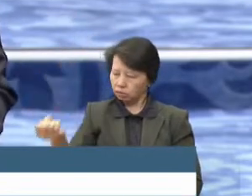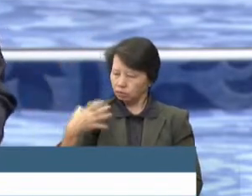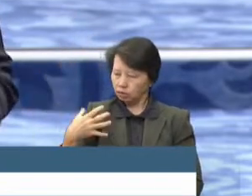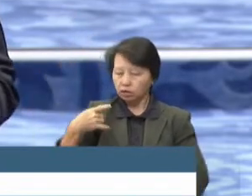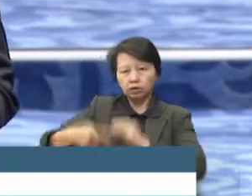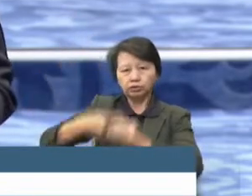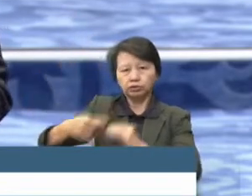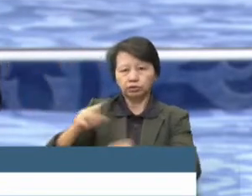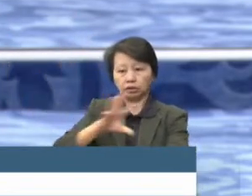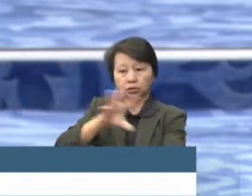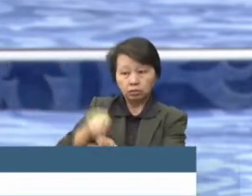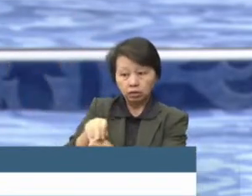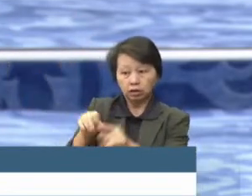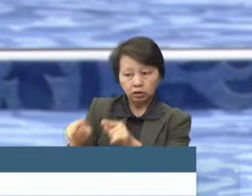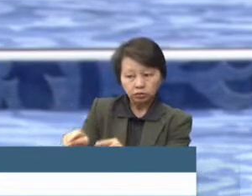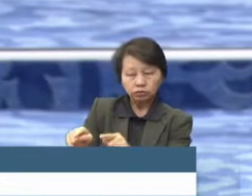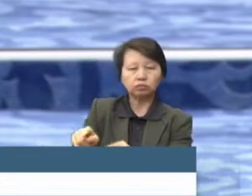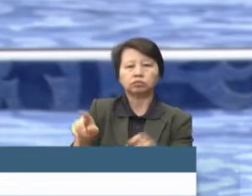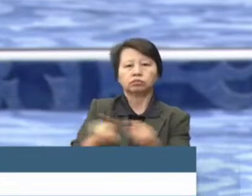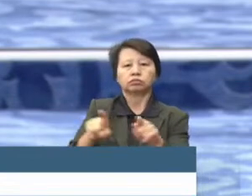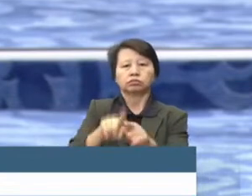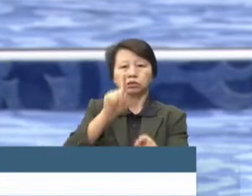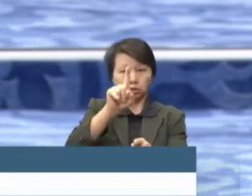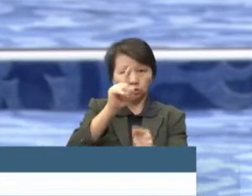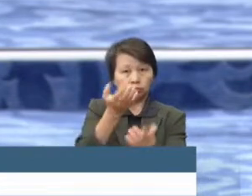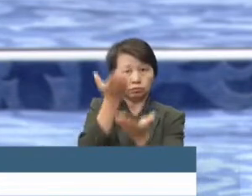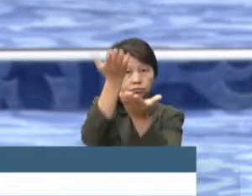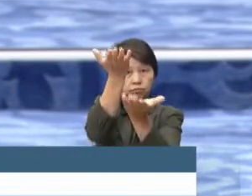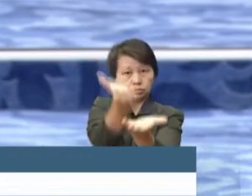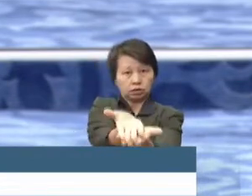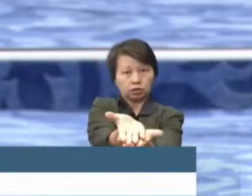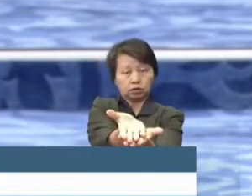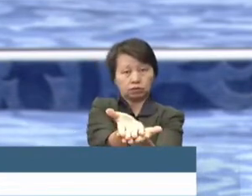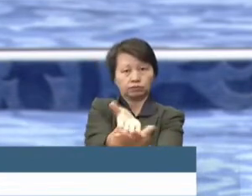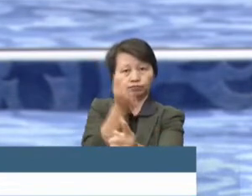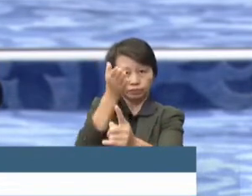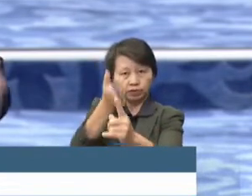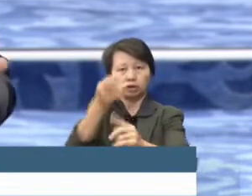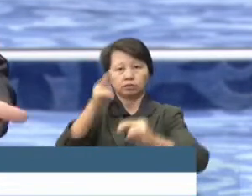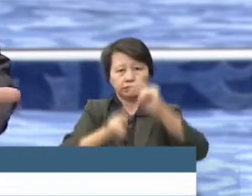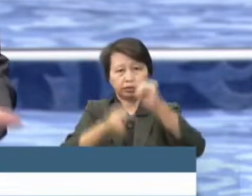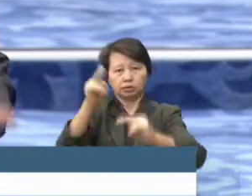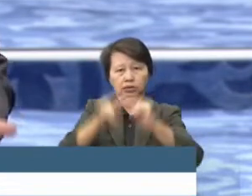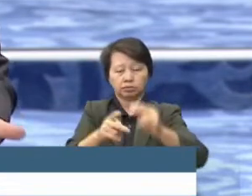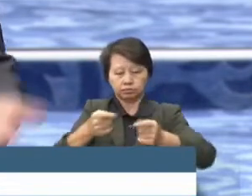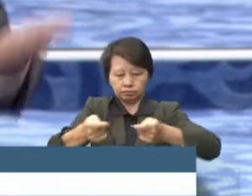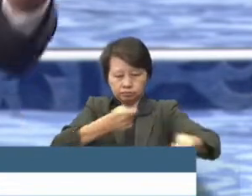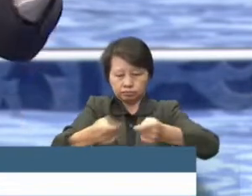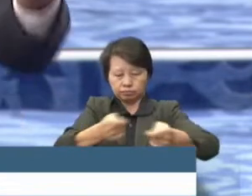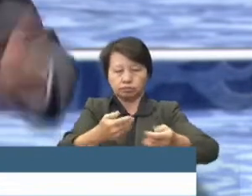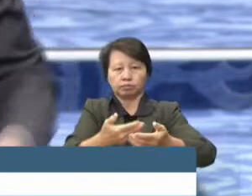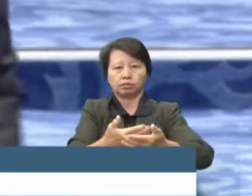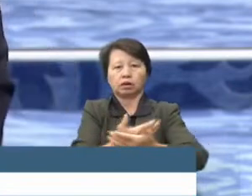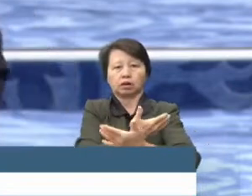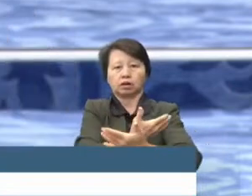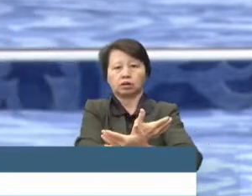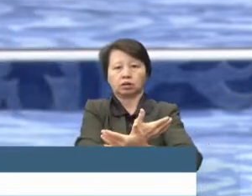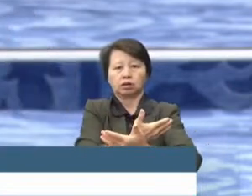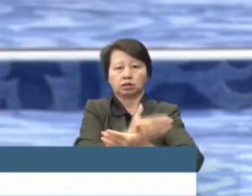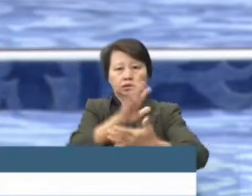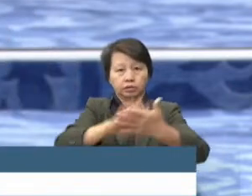hasil libat urus itu sebagai satu cadangan ke arah membina arahan pentadbiran baru